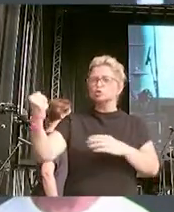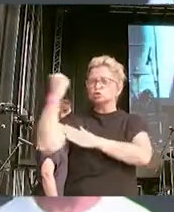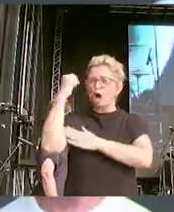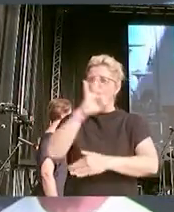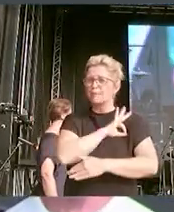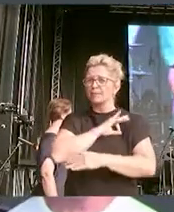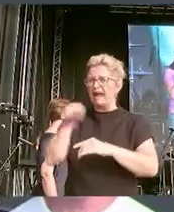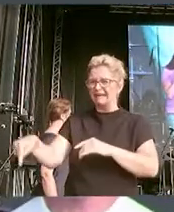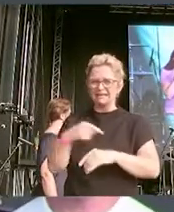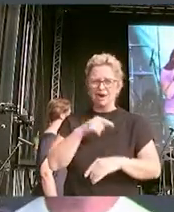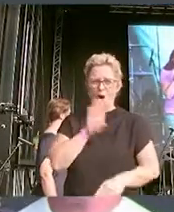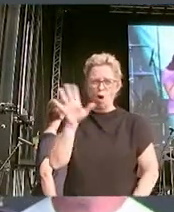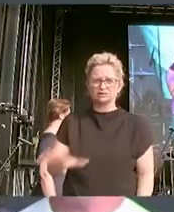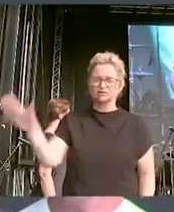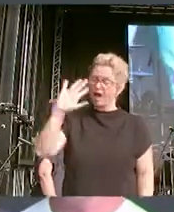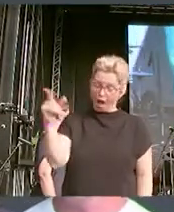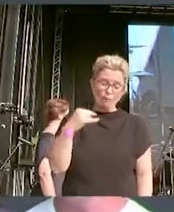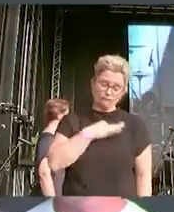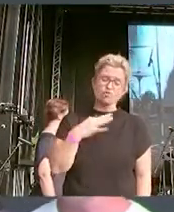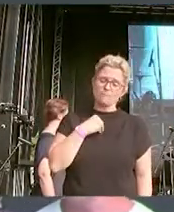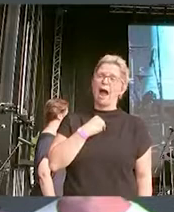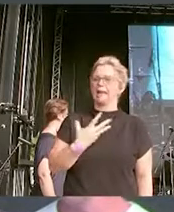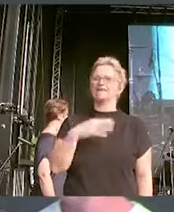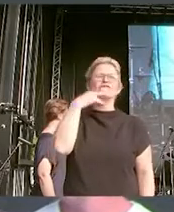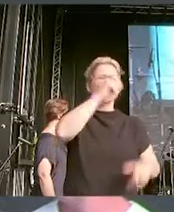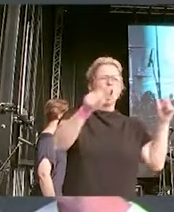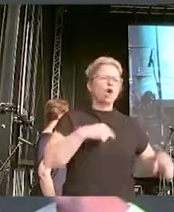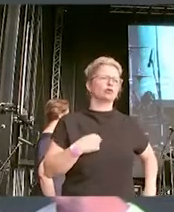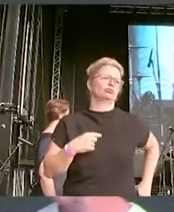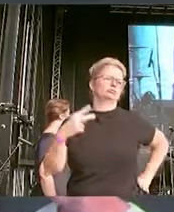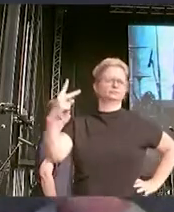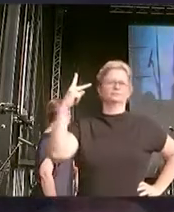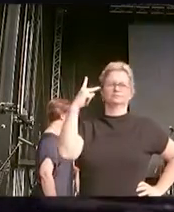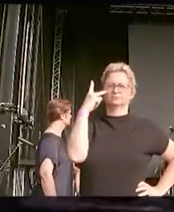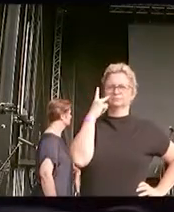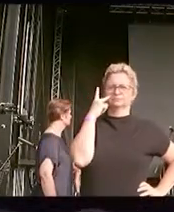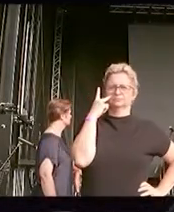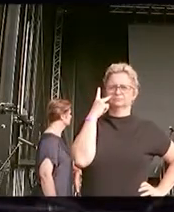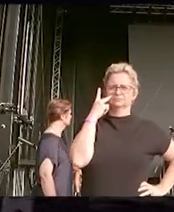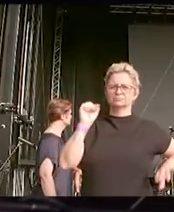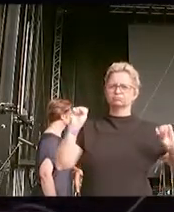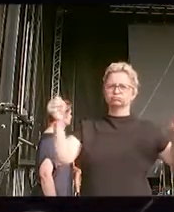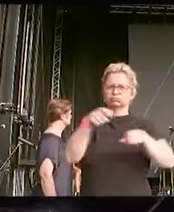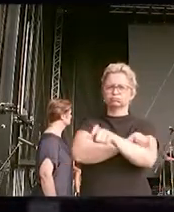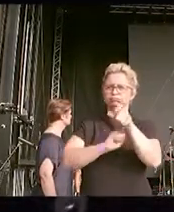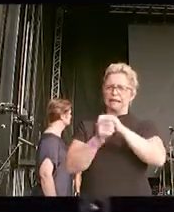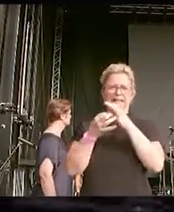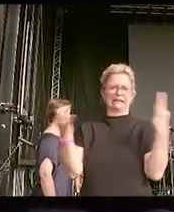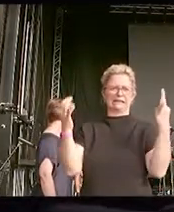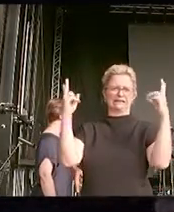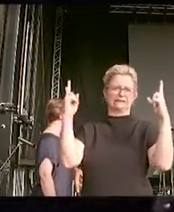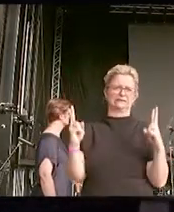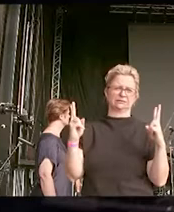ich schäme mich, dass viele in diesem Land nur zuschauen und nichts dagegen tun. Aber heute bin ich